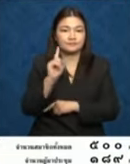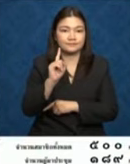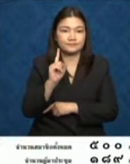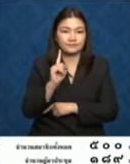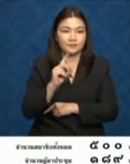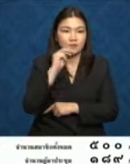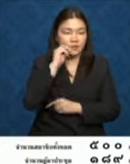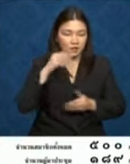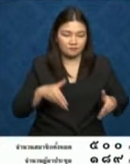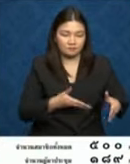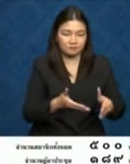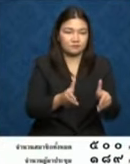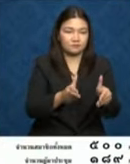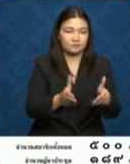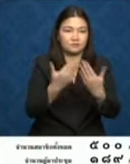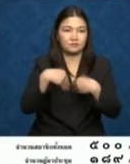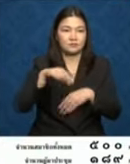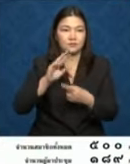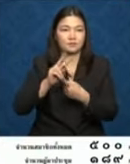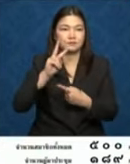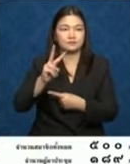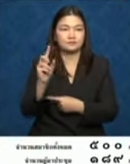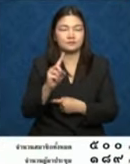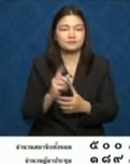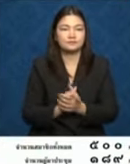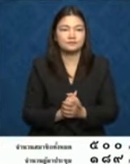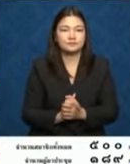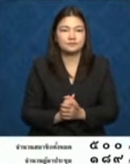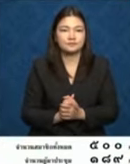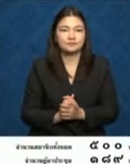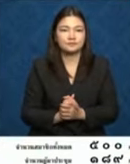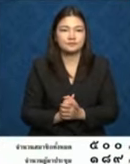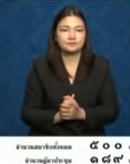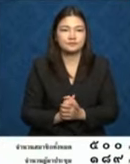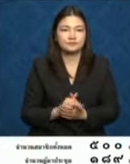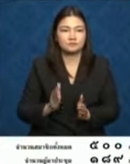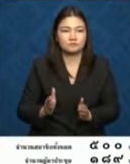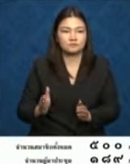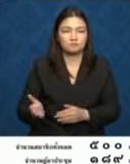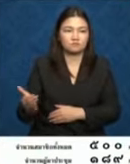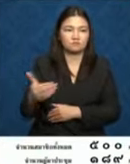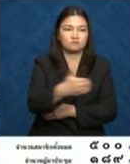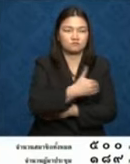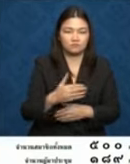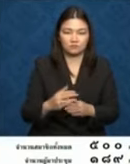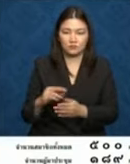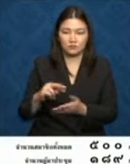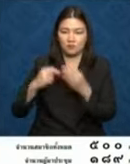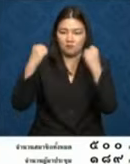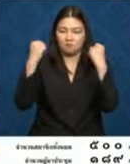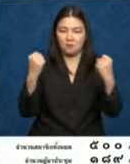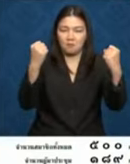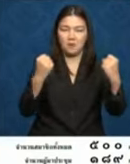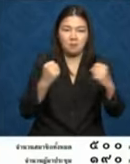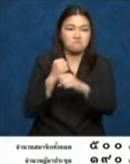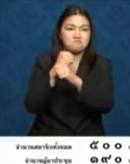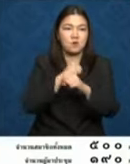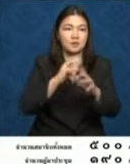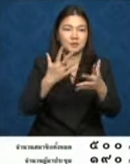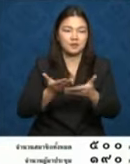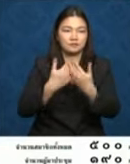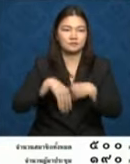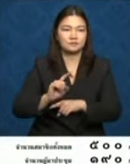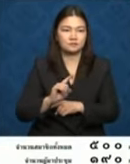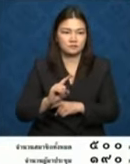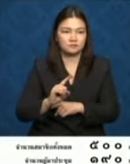ำคลองด้านข้างนะครับภาพที่2นะครับเห็นไหมครับทางโค้งนะครับไม่มีราวกั้นนะครับภาพที่3นะครับ